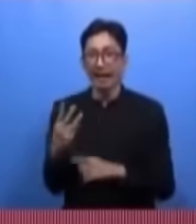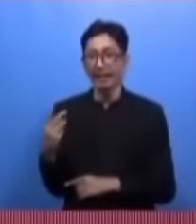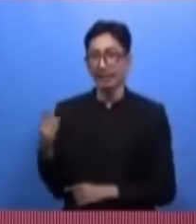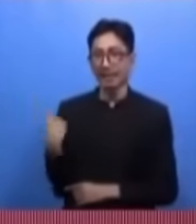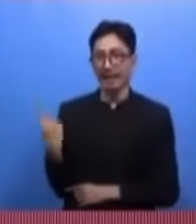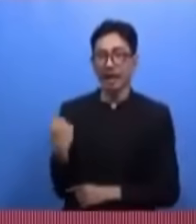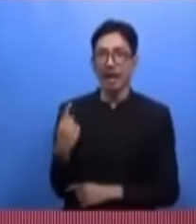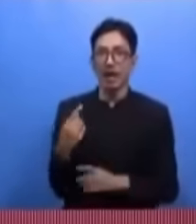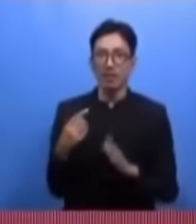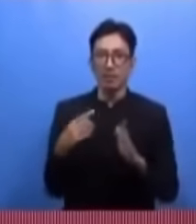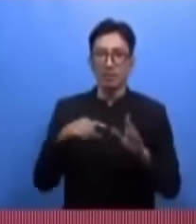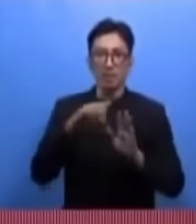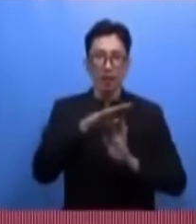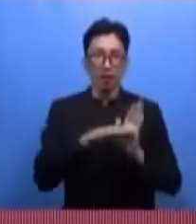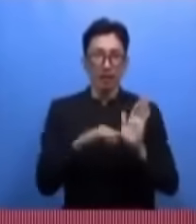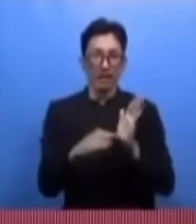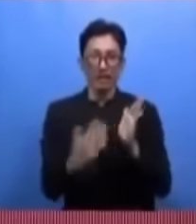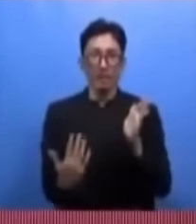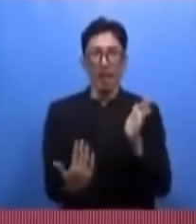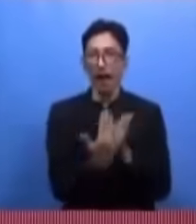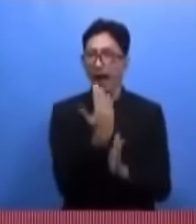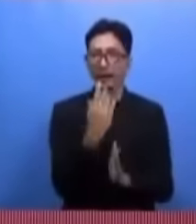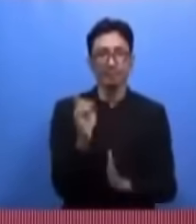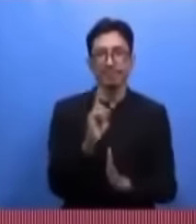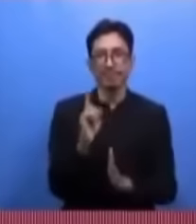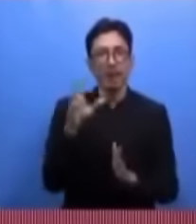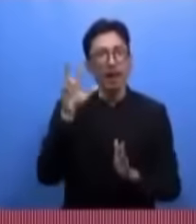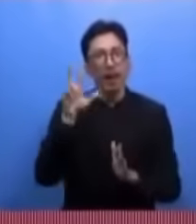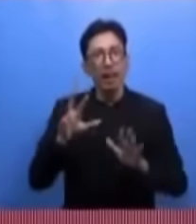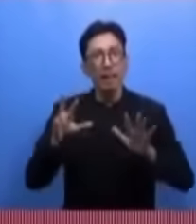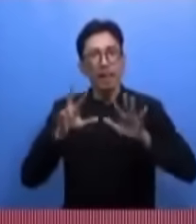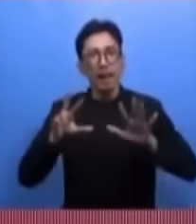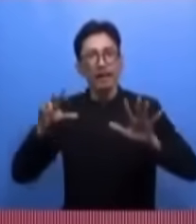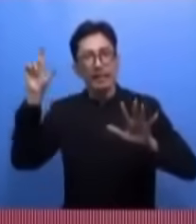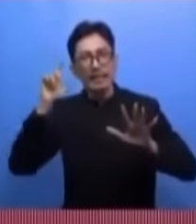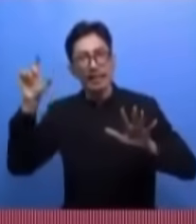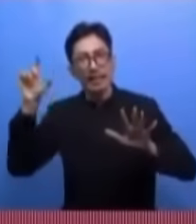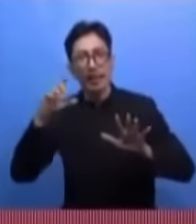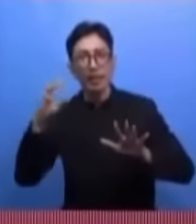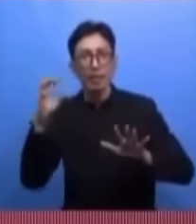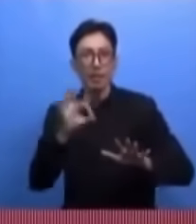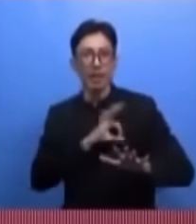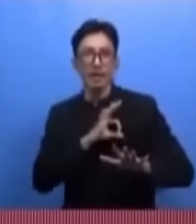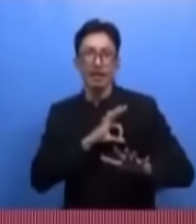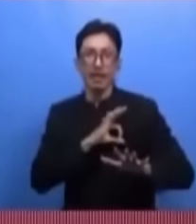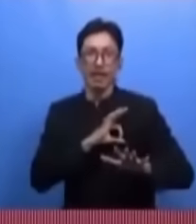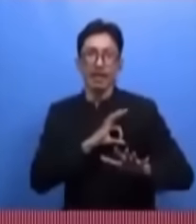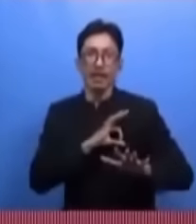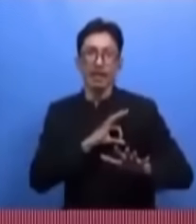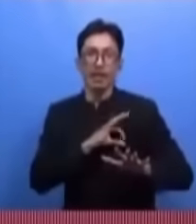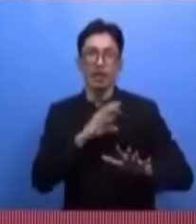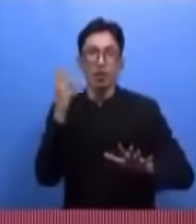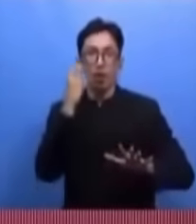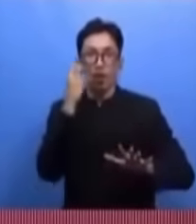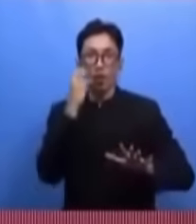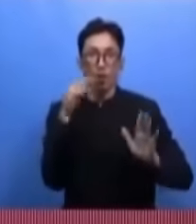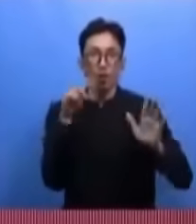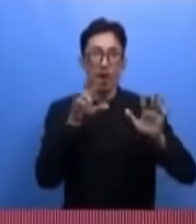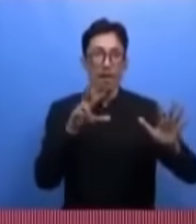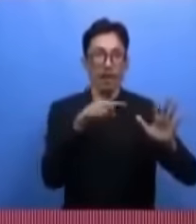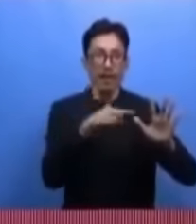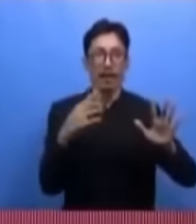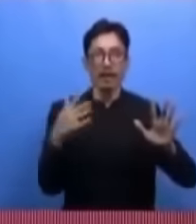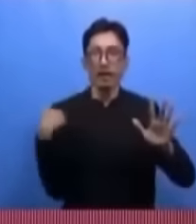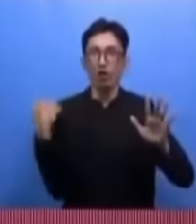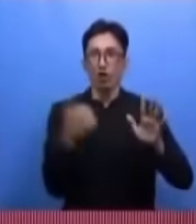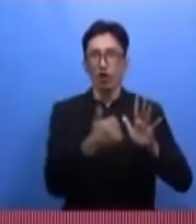seiring sejalan dengan visi misinya 8 cita apa yang ada di dalam visi misinya Presiden Republik Indonesia, dan seluruh